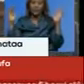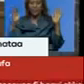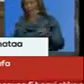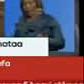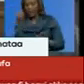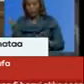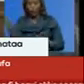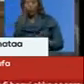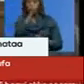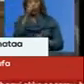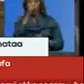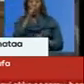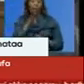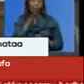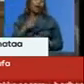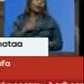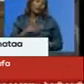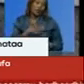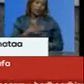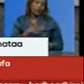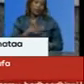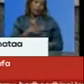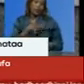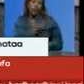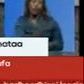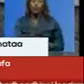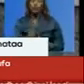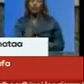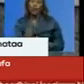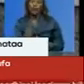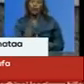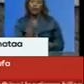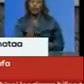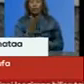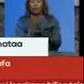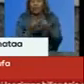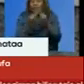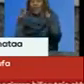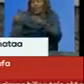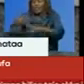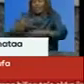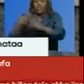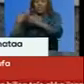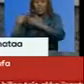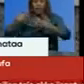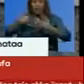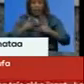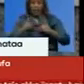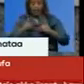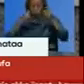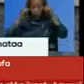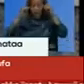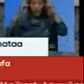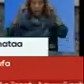ሌሎች ኢትዮጵያውያን እናቶቼ በልጆቻቸው የነገ ራዕይ ላይ ትልቅ ድርሻ እንዳላቸው